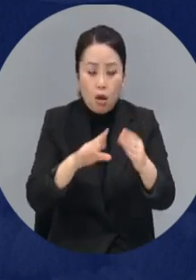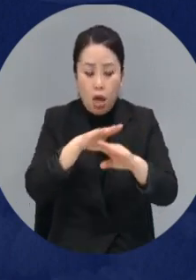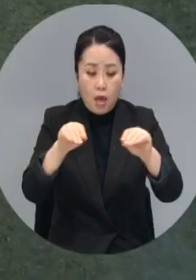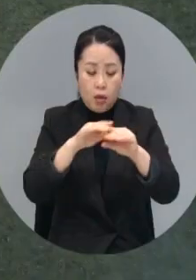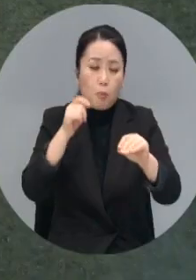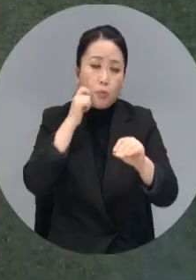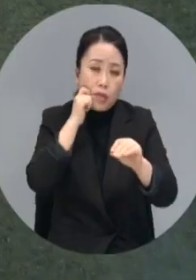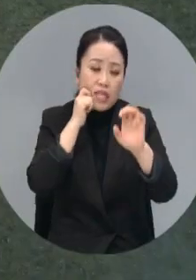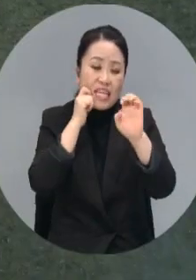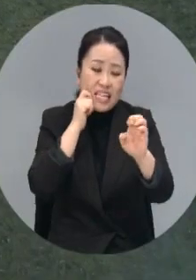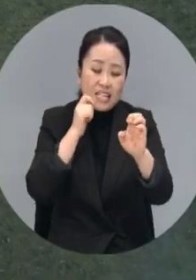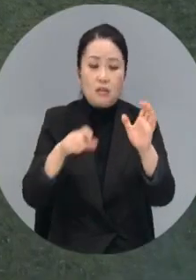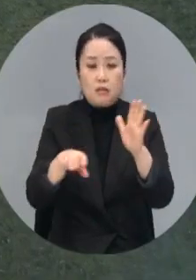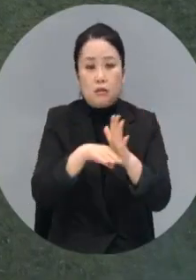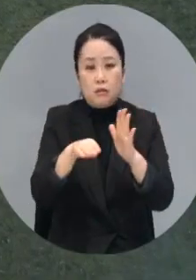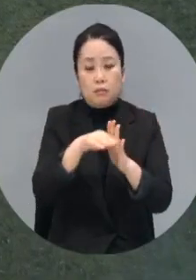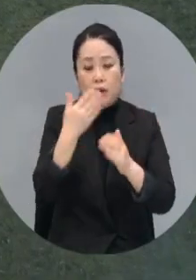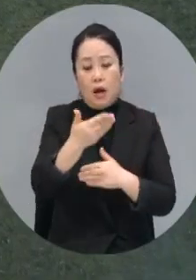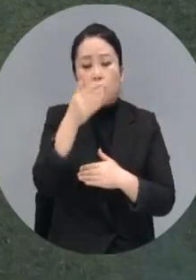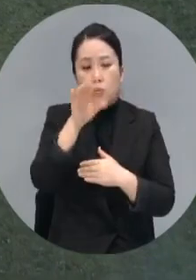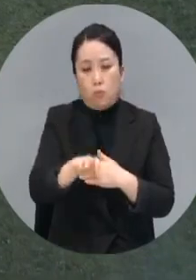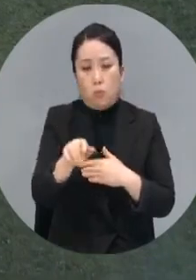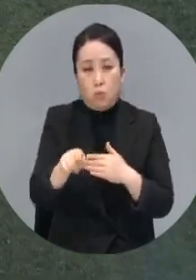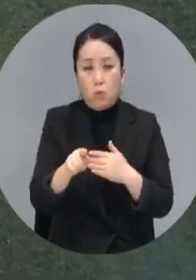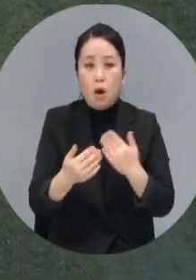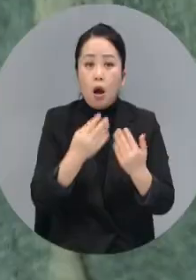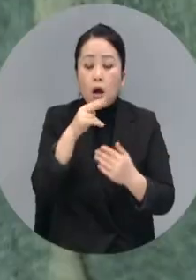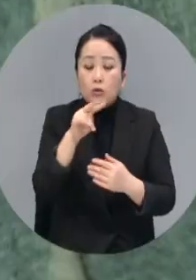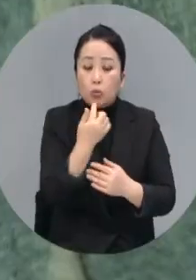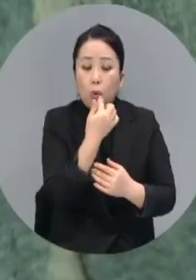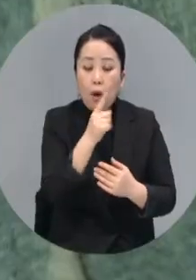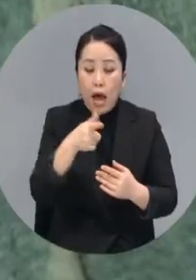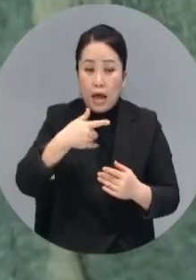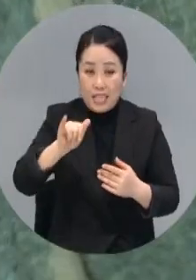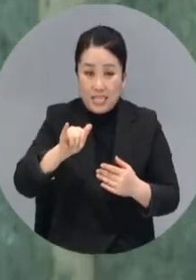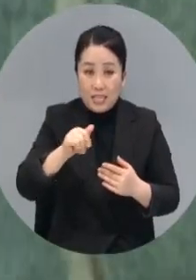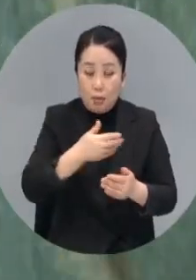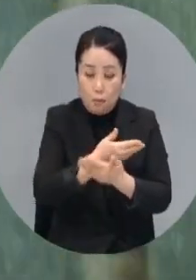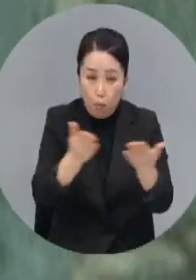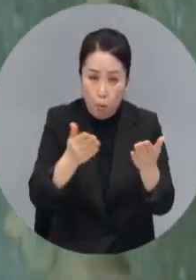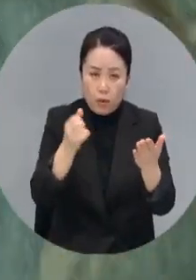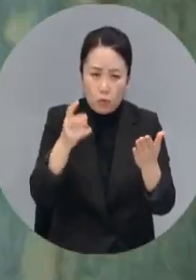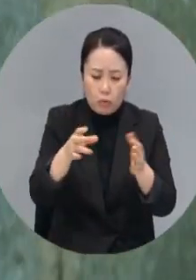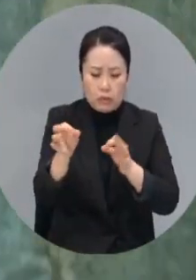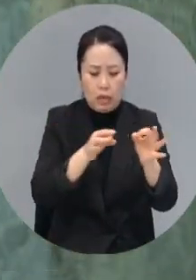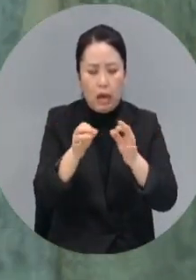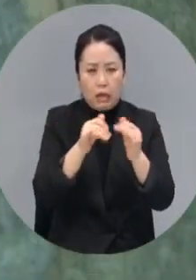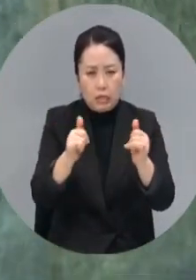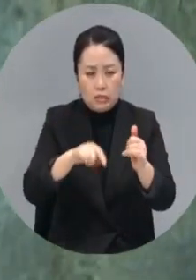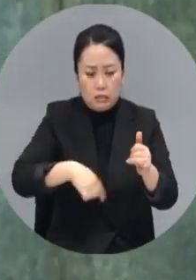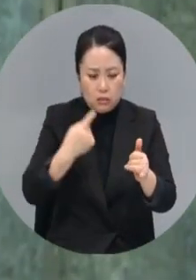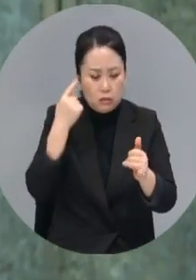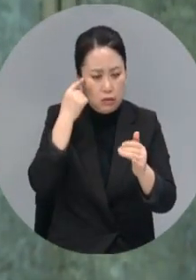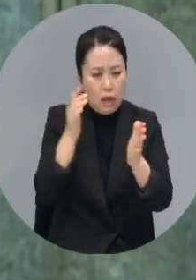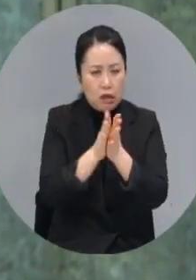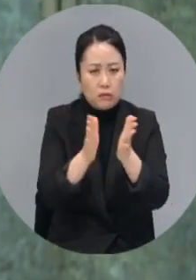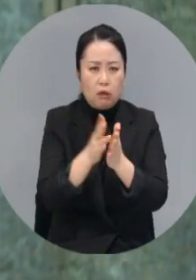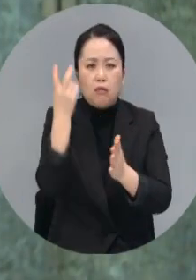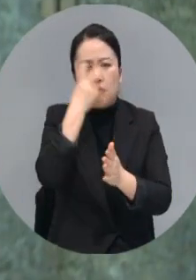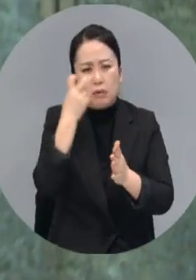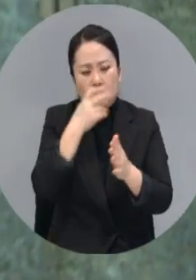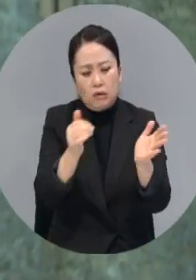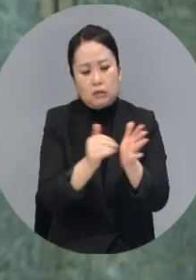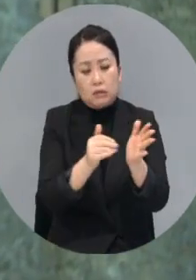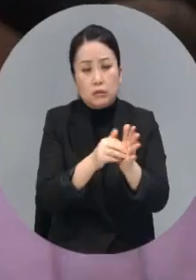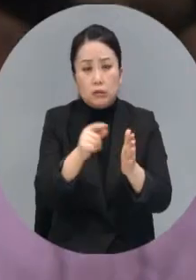이릅니다. 시설 개선이 시급하지만 소화기를 보급하거나 상인회 자체 점검에 그치고 있습니다. 불이 나면